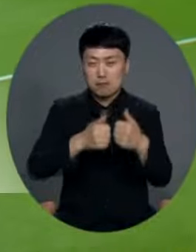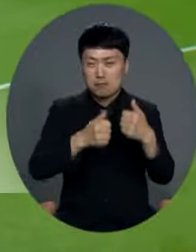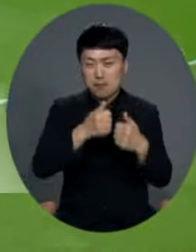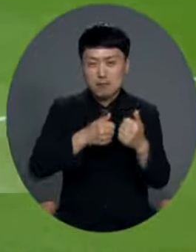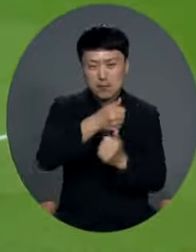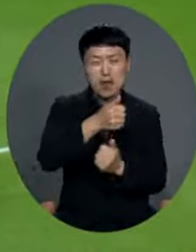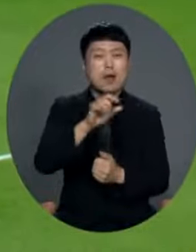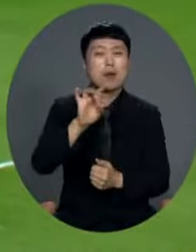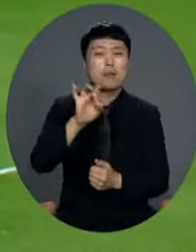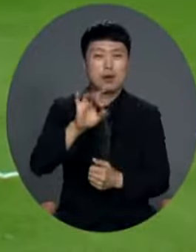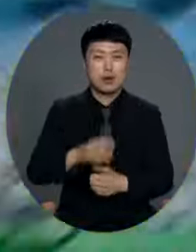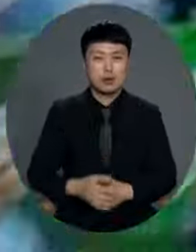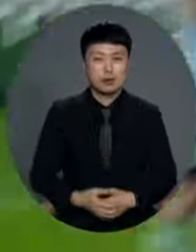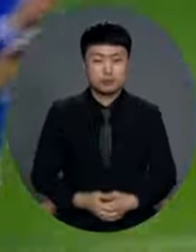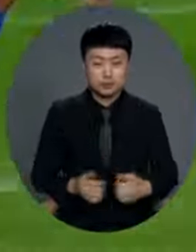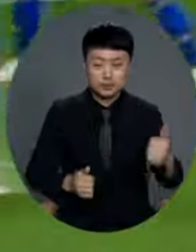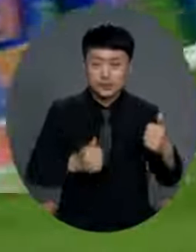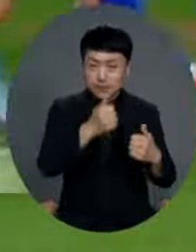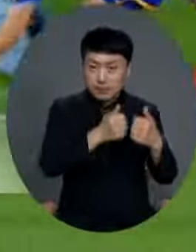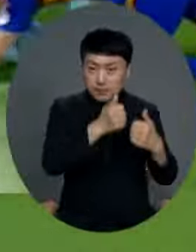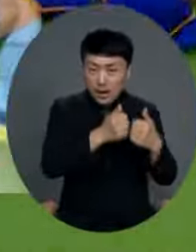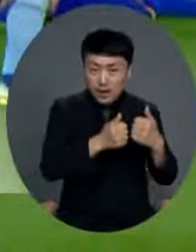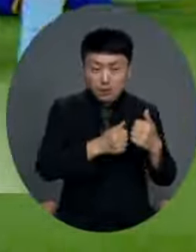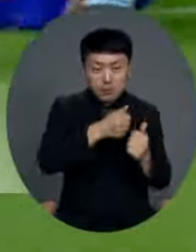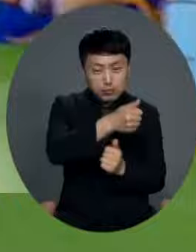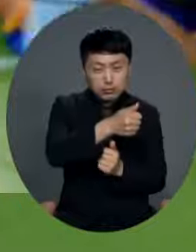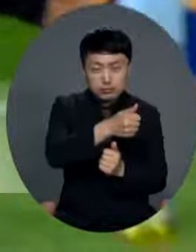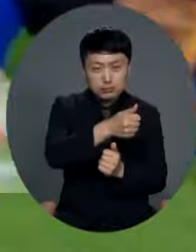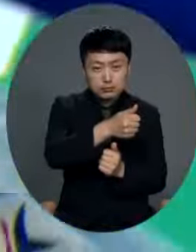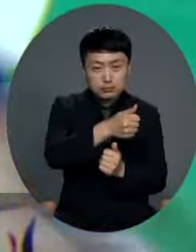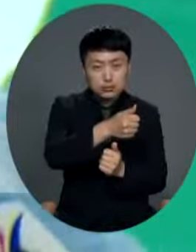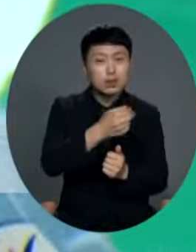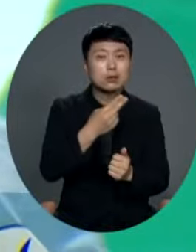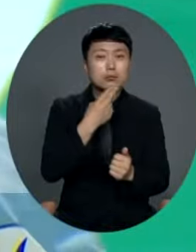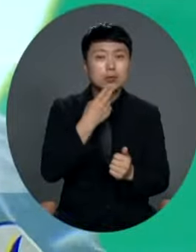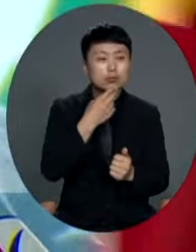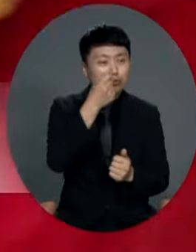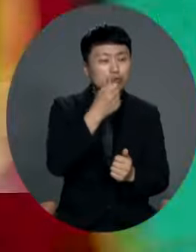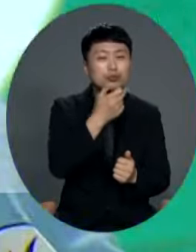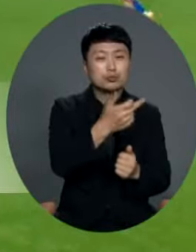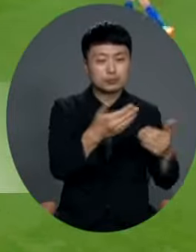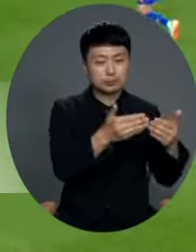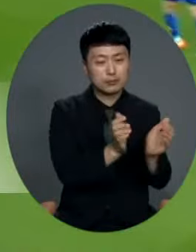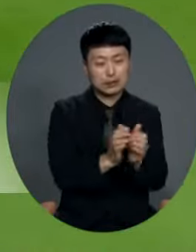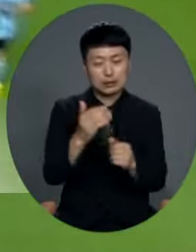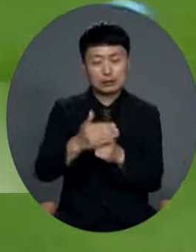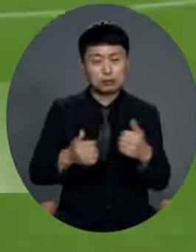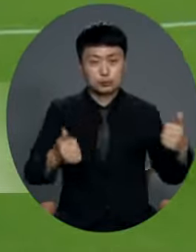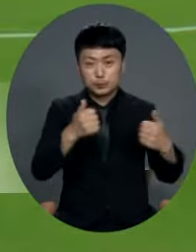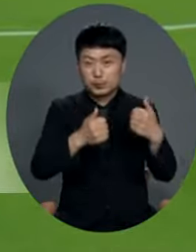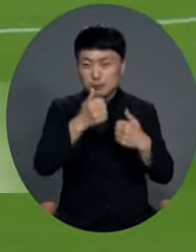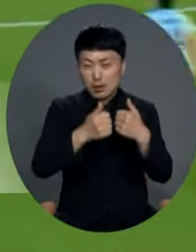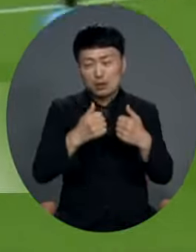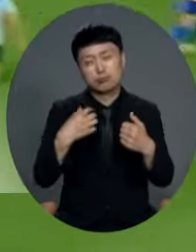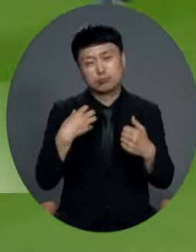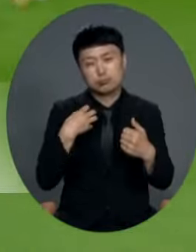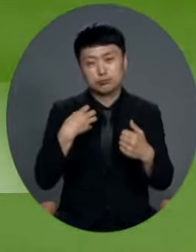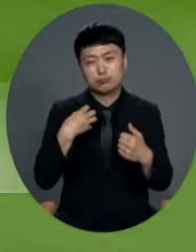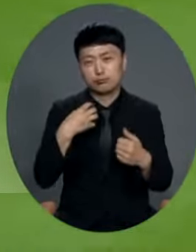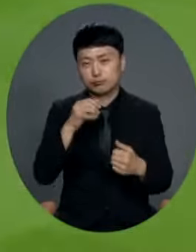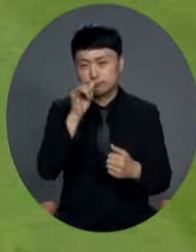있습니다. 원정에서는 한 번도 승리하지 못한 울산은 대구에게 큰 산이자 가장 어려운 징크스로